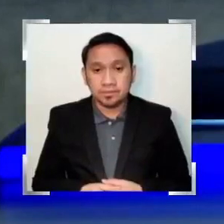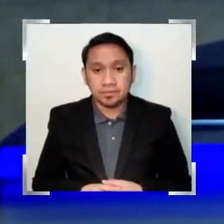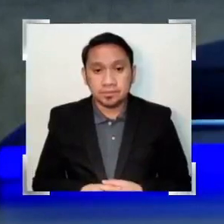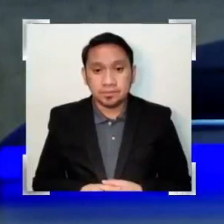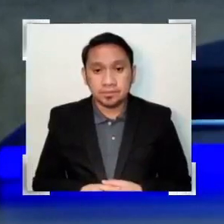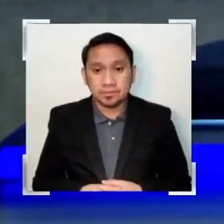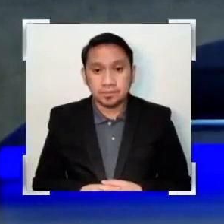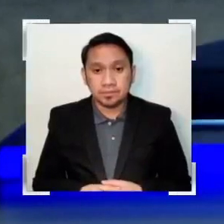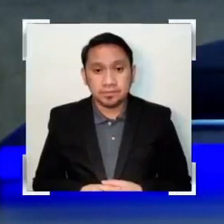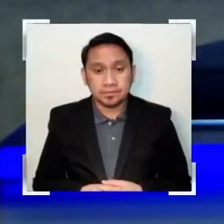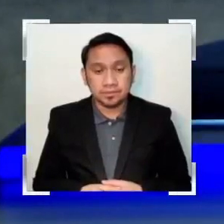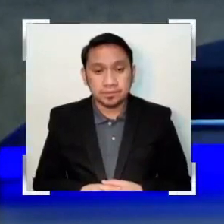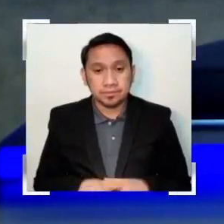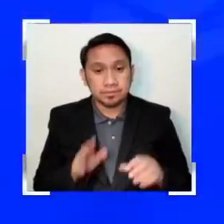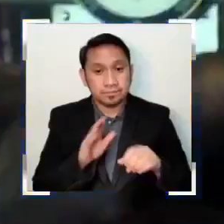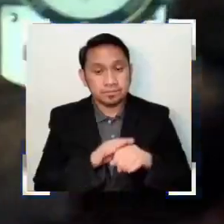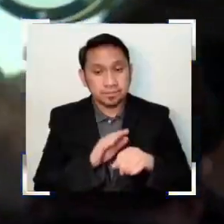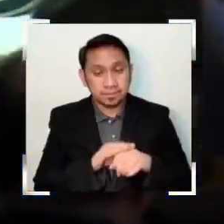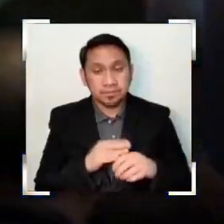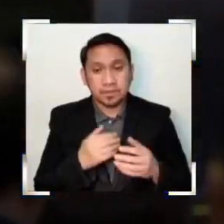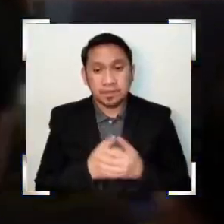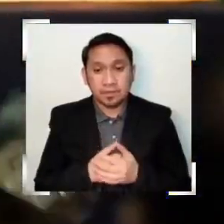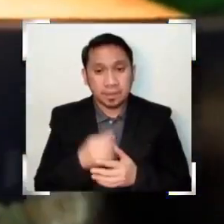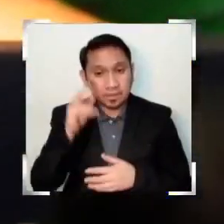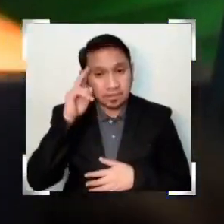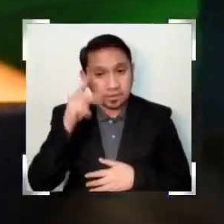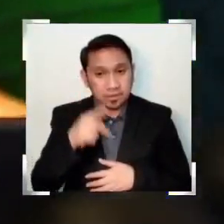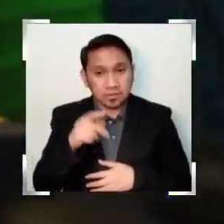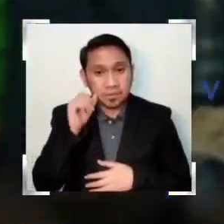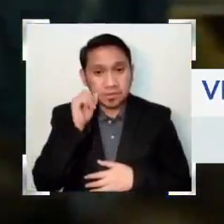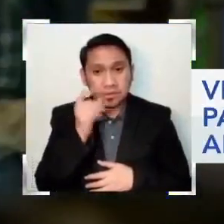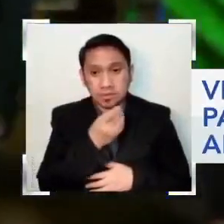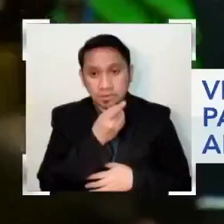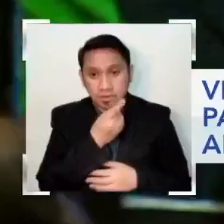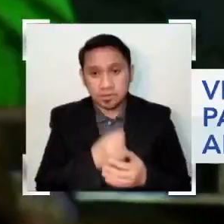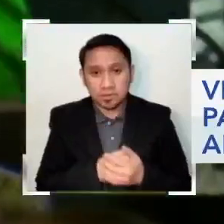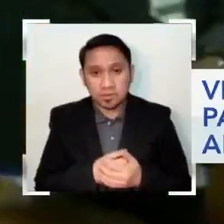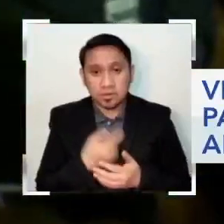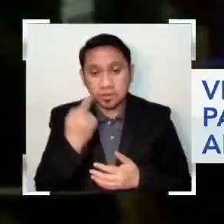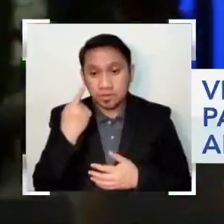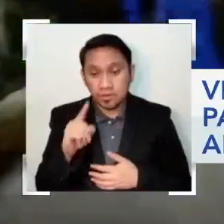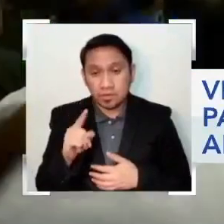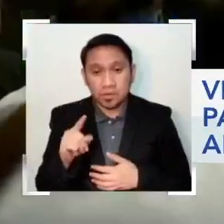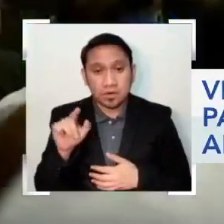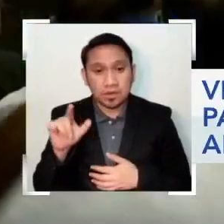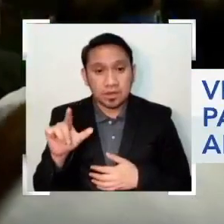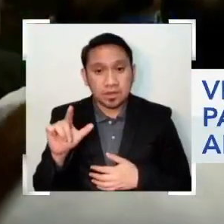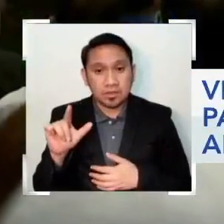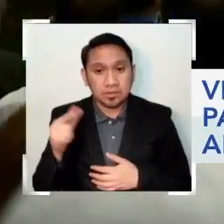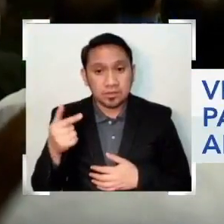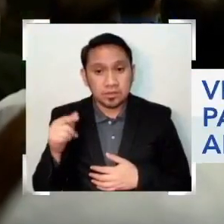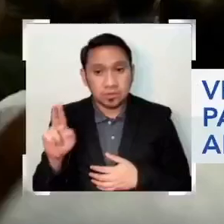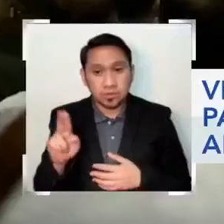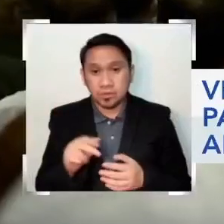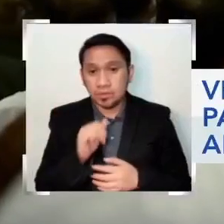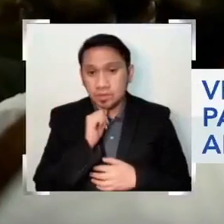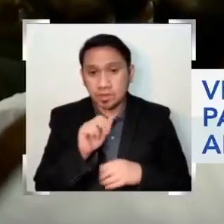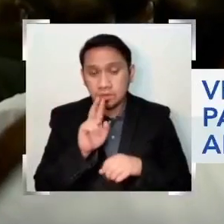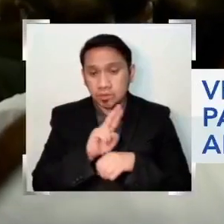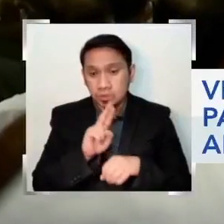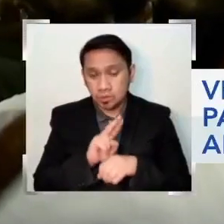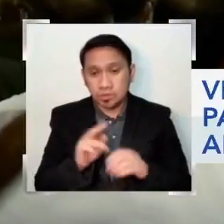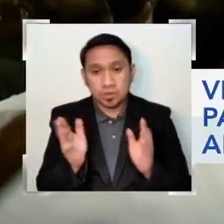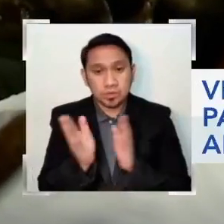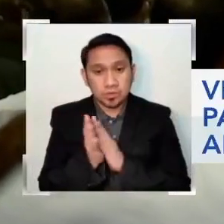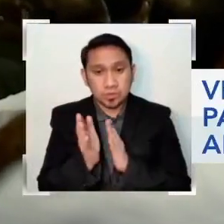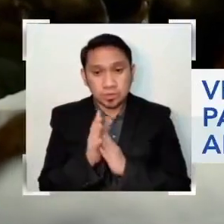Nagpaalala si Vice President at Education Secretary Sara Duterte sa mga lokal na pamahalaan. Huwag daw sanang gamitin ang mga paaralan at mga